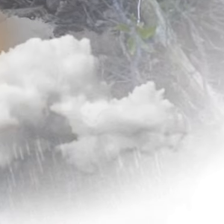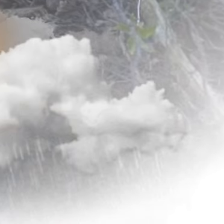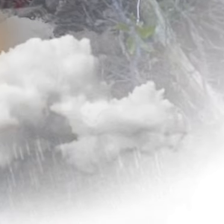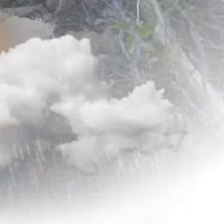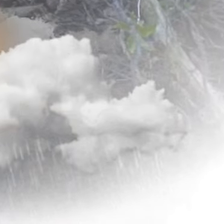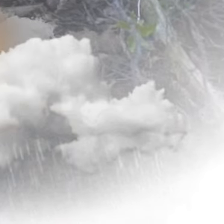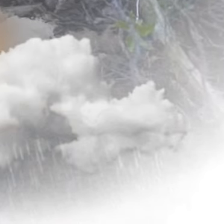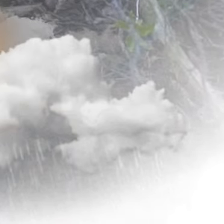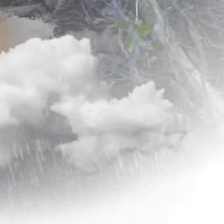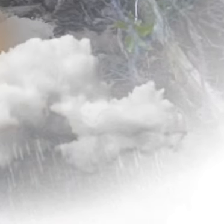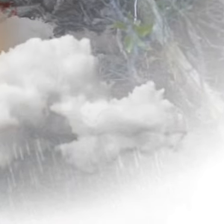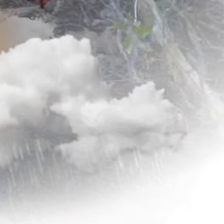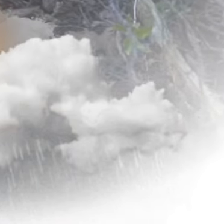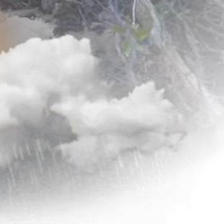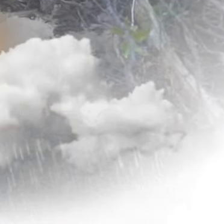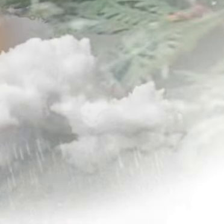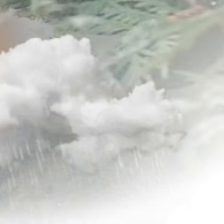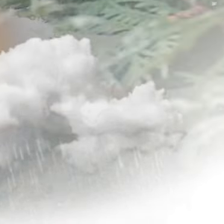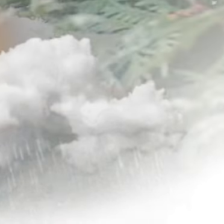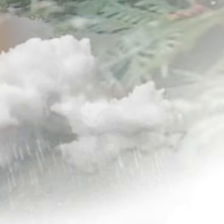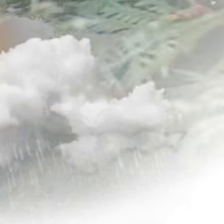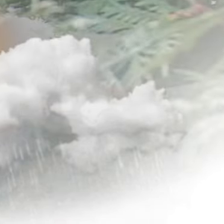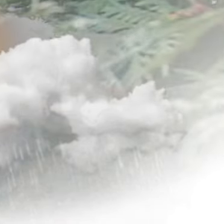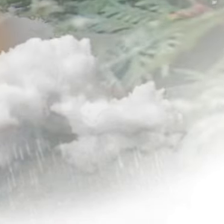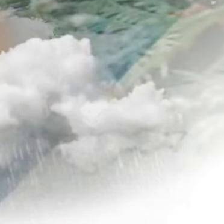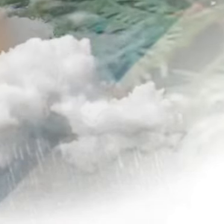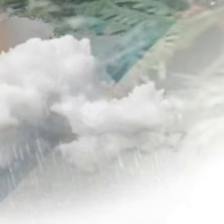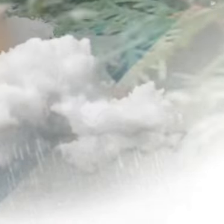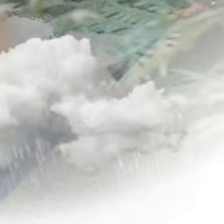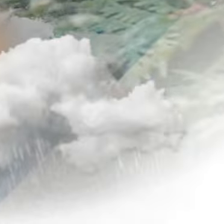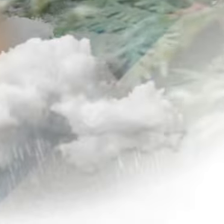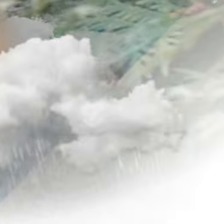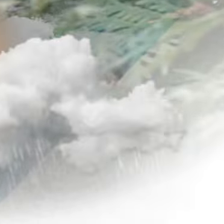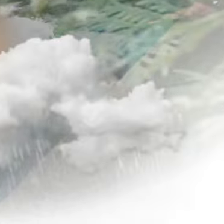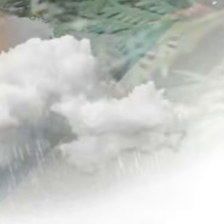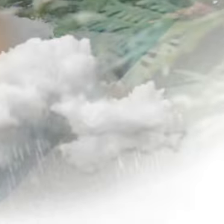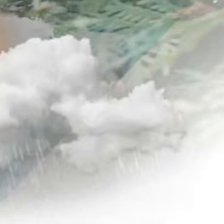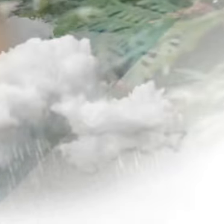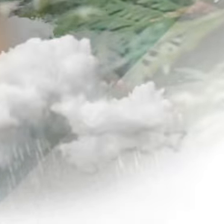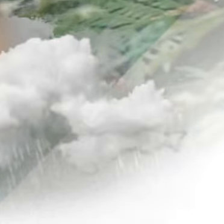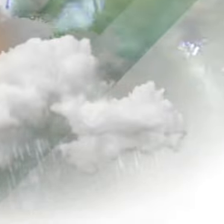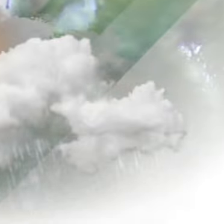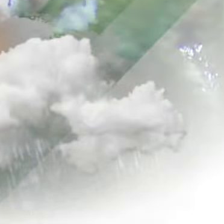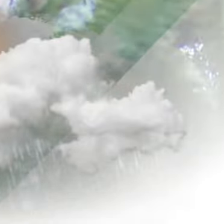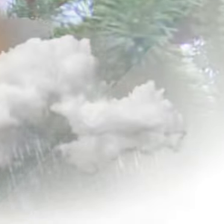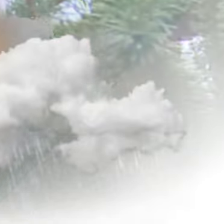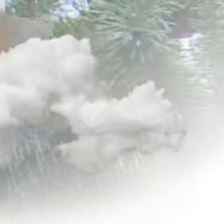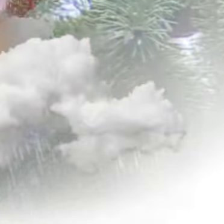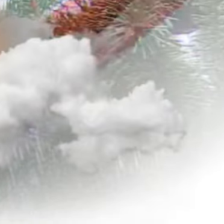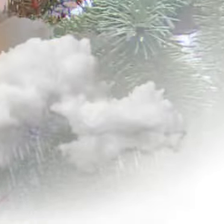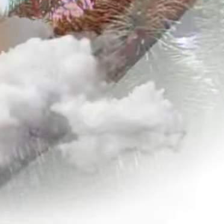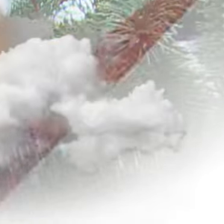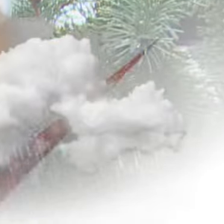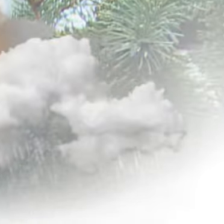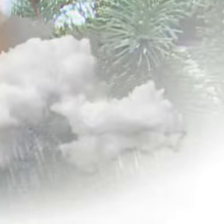вецер заходні 5-9 метраў за секунду. У мастах будзе каля 9 градусаў цяпла раніцай, да 8